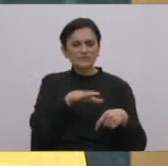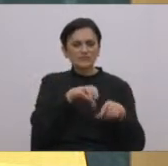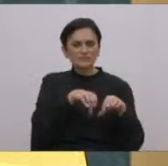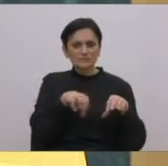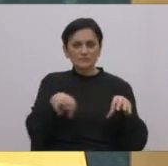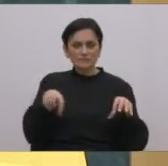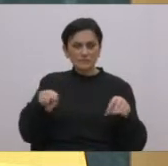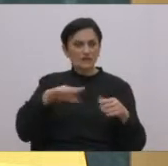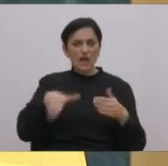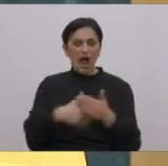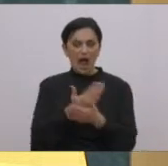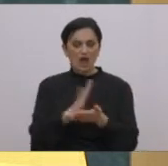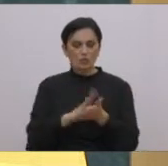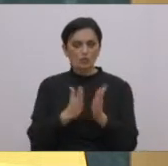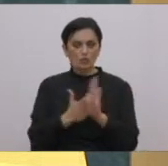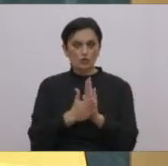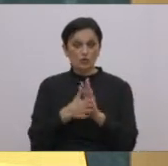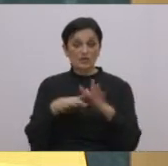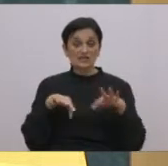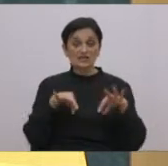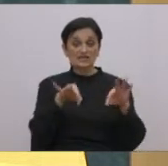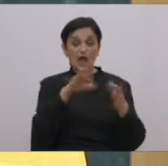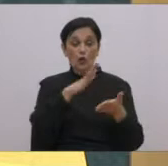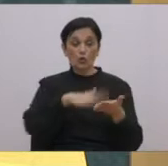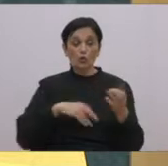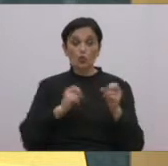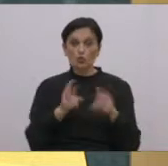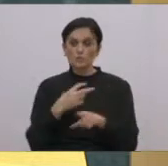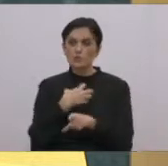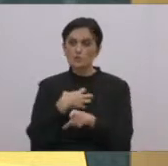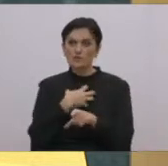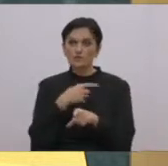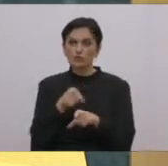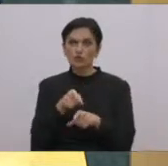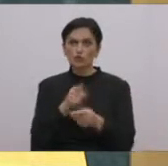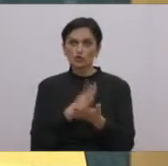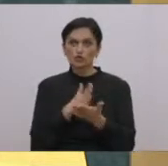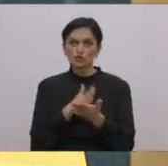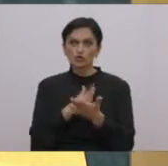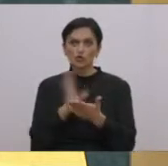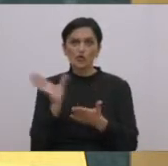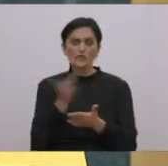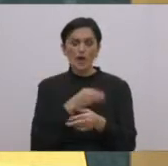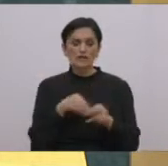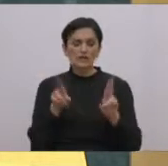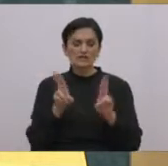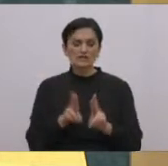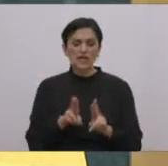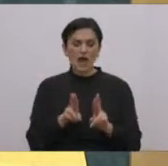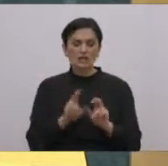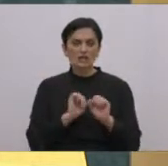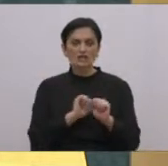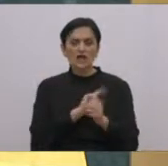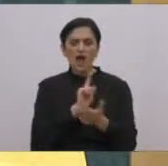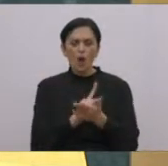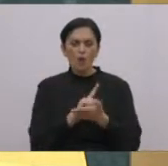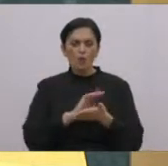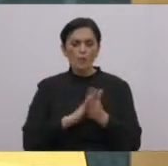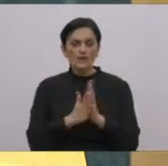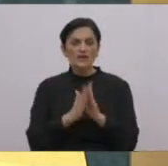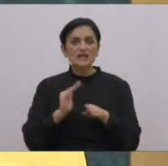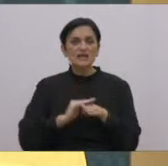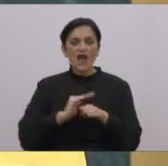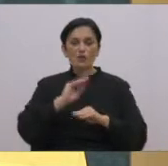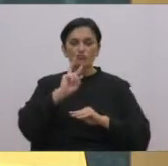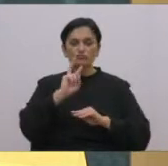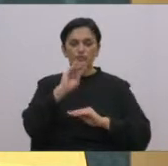აბსოლუტურად ახალ პირობებში საგზაო უსაფრთხოების აქაც მნიშვნელოვანია ყველა სტანდარტის დაცვით, აუცილებელი პირობებით კეთილმოწყობილი